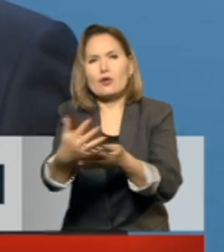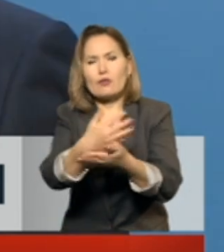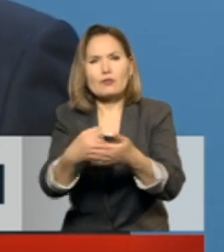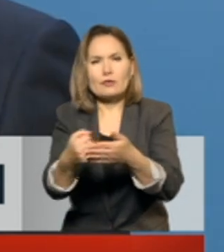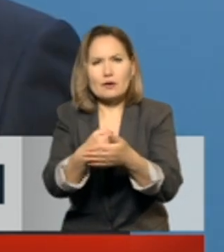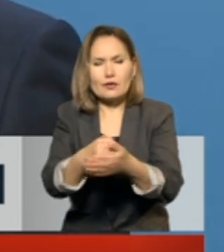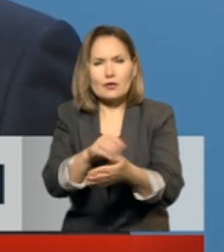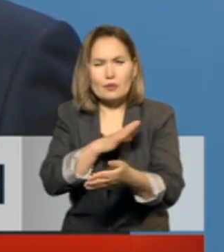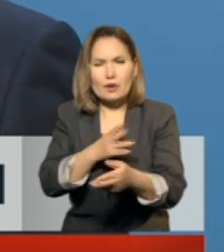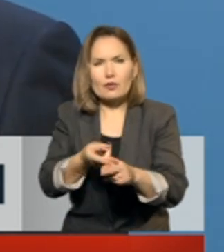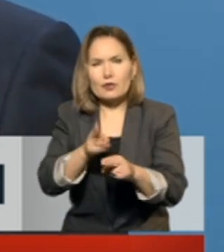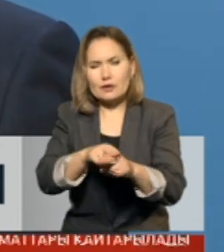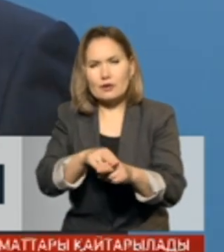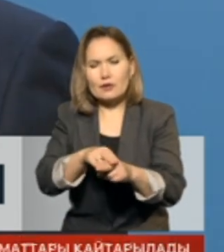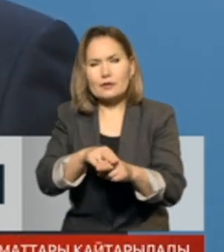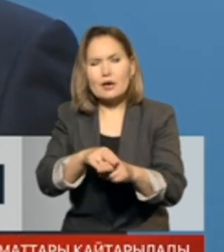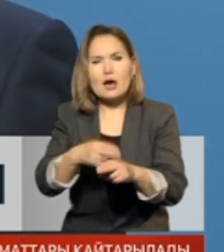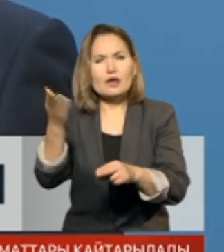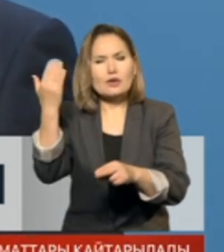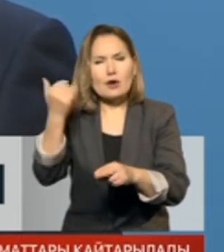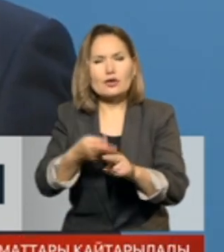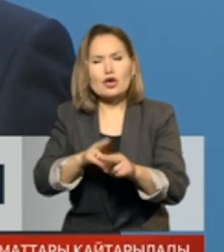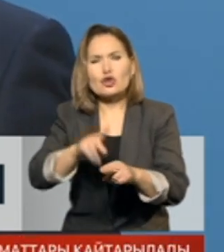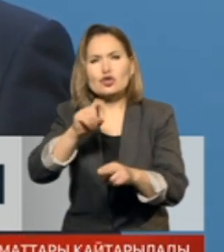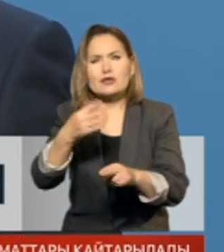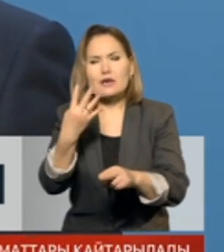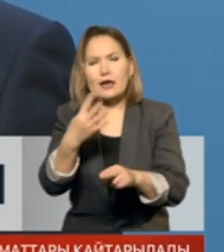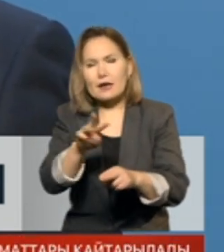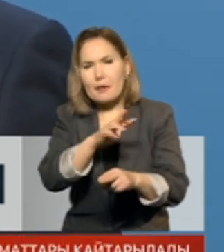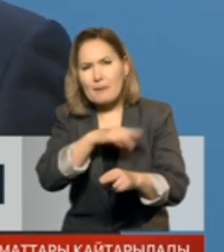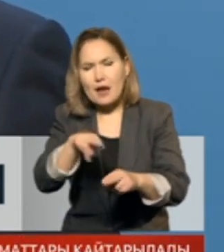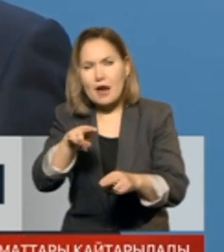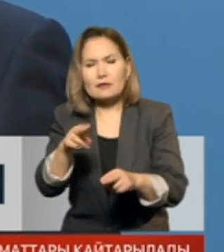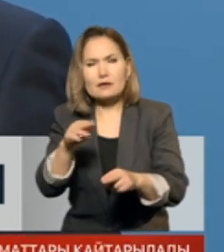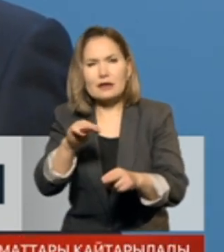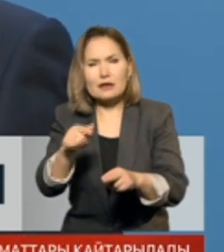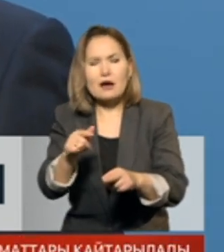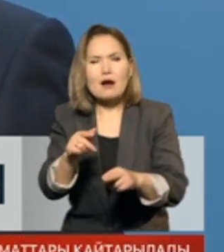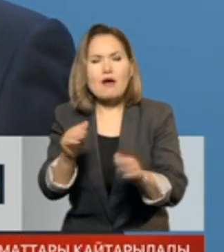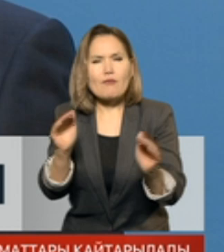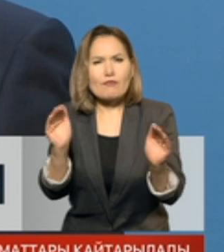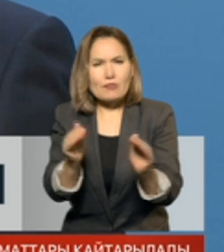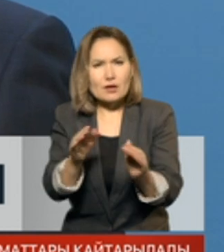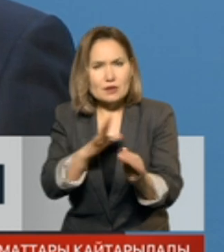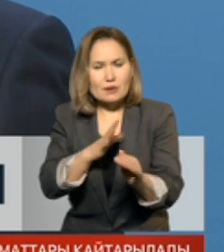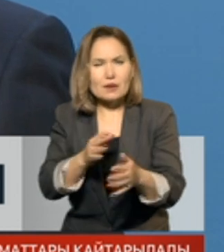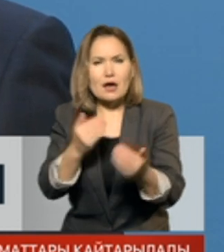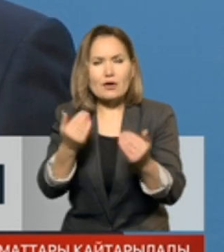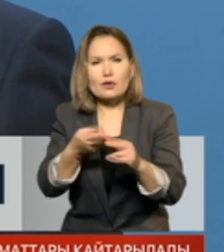жеткізілді. Бұған дейін бұл сома 140 миллиард теңгеден аспаған. Ал ағымдағы жылы